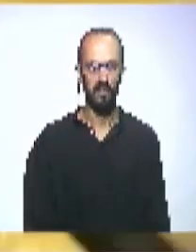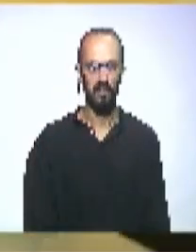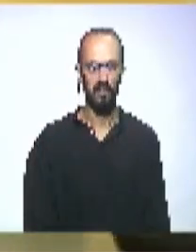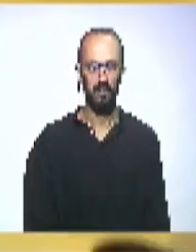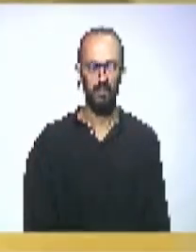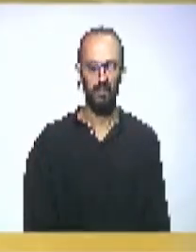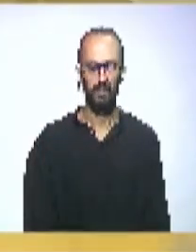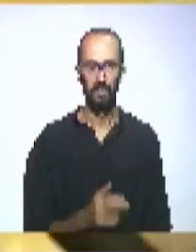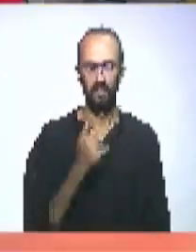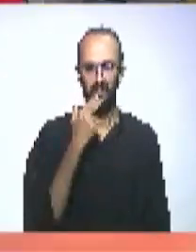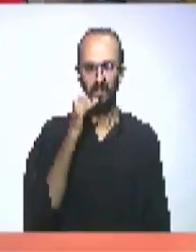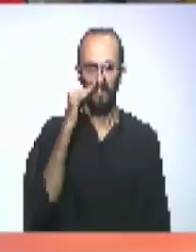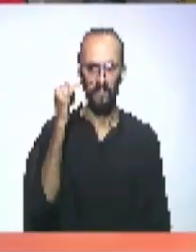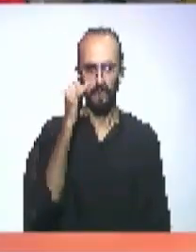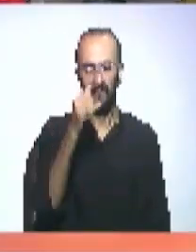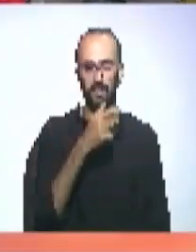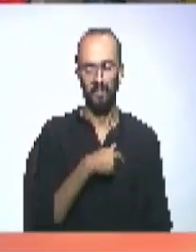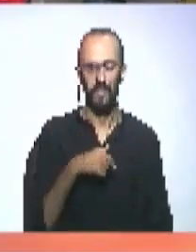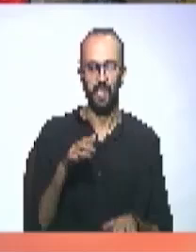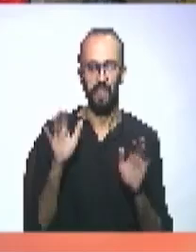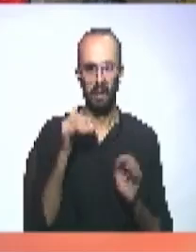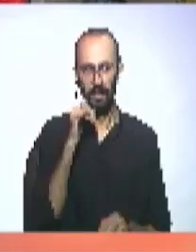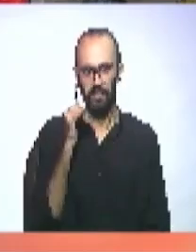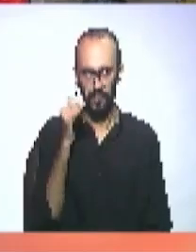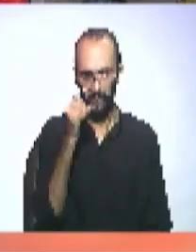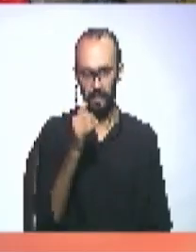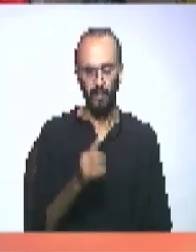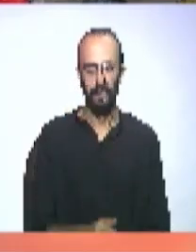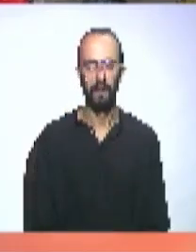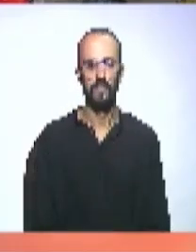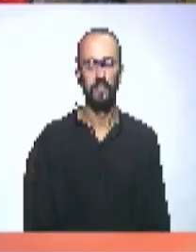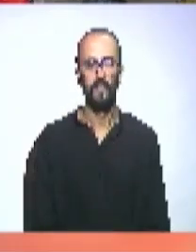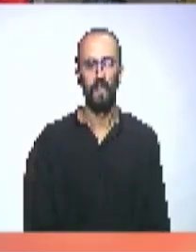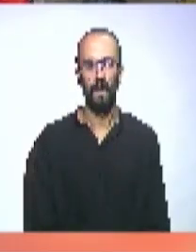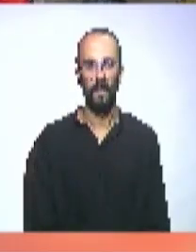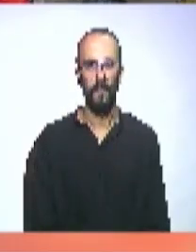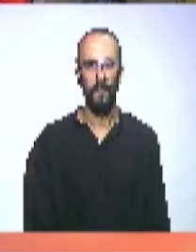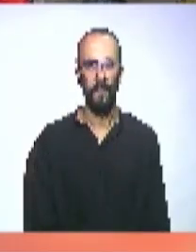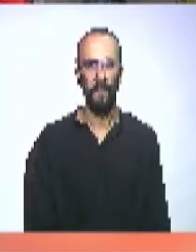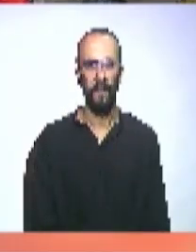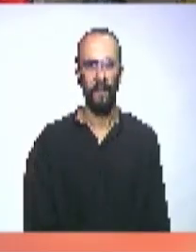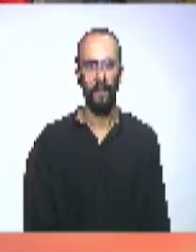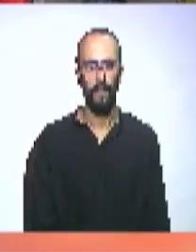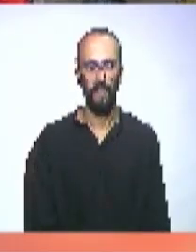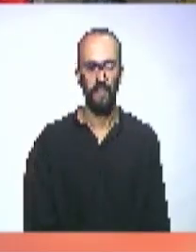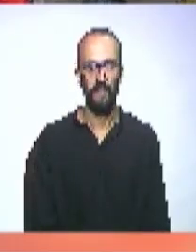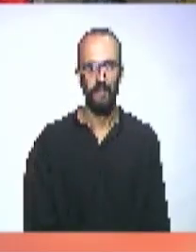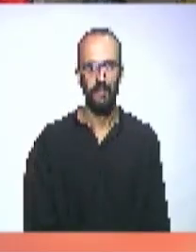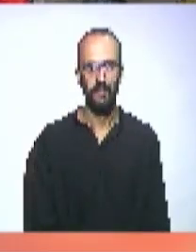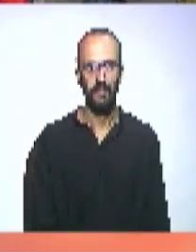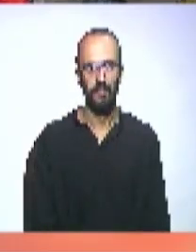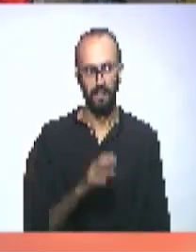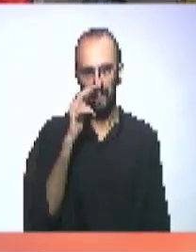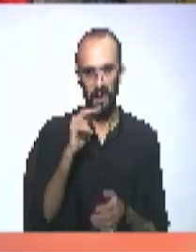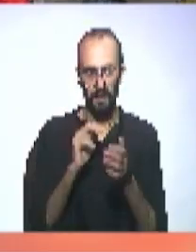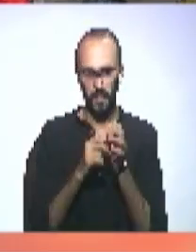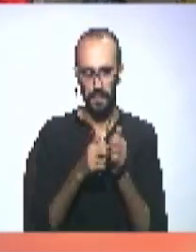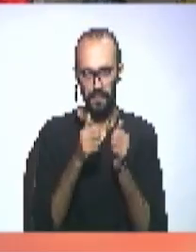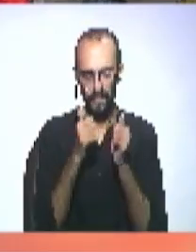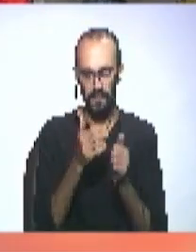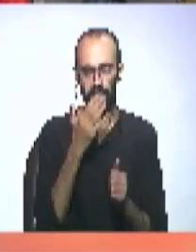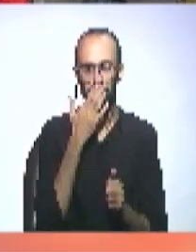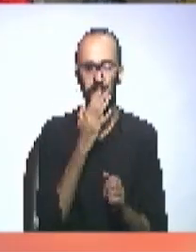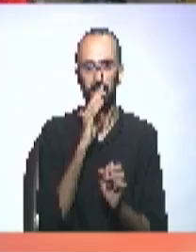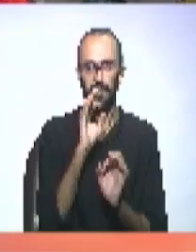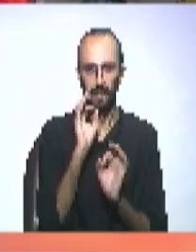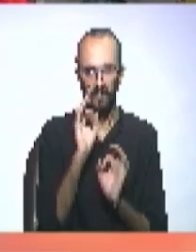أستاذ مينا مساء الخير. يا نور. أهلا بحضرتك يا فندم. إيه الأخبار؟ الحمد لله تمام. إزي حضرتك؟ الحمد